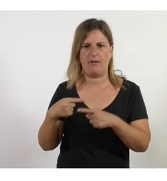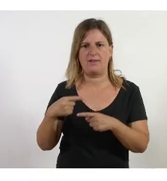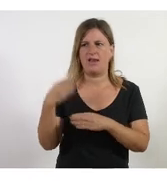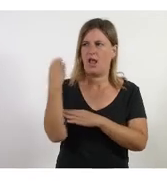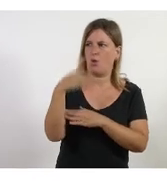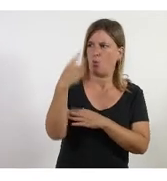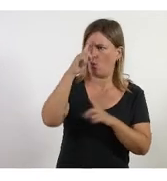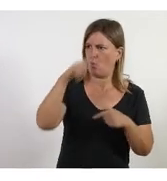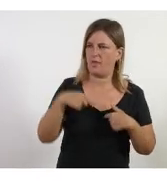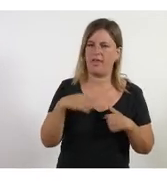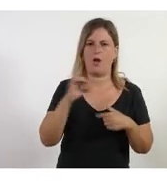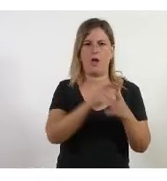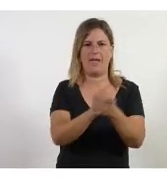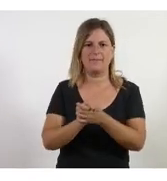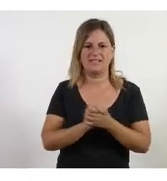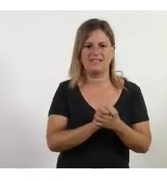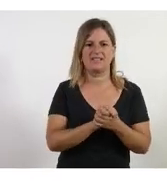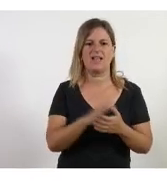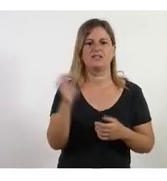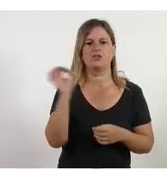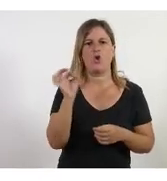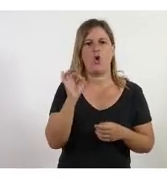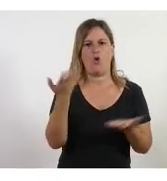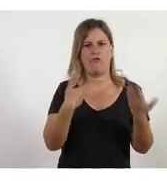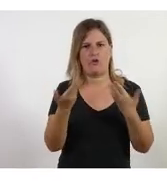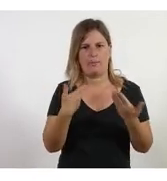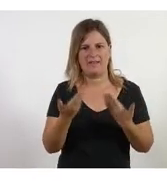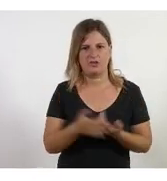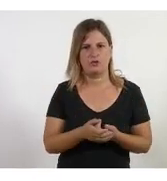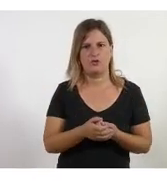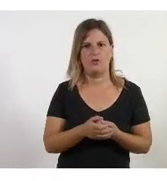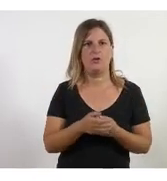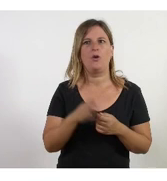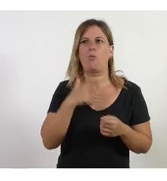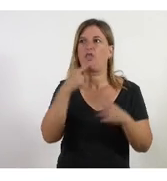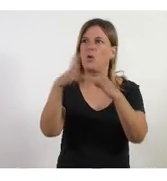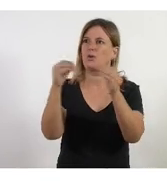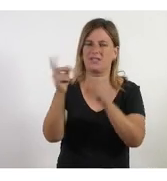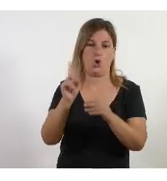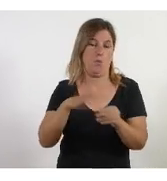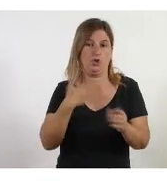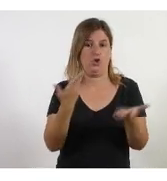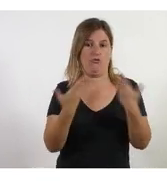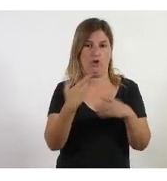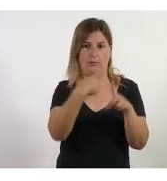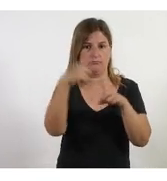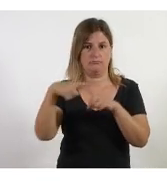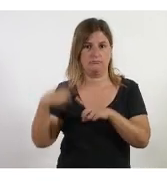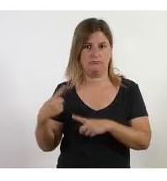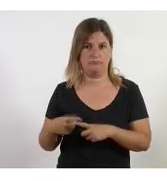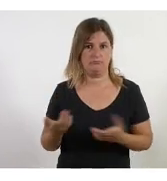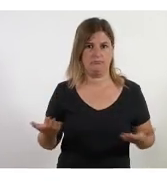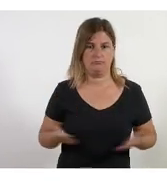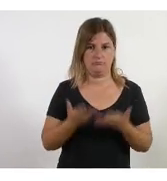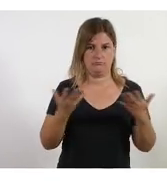cuidar-me, les amistats, la formar-me, no? Ja no dic anar a la universitat, sinó formar-te en